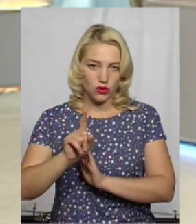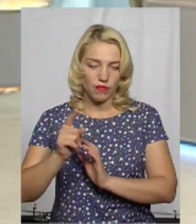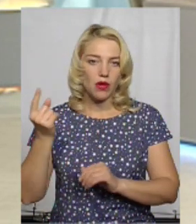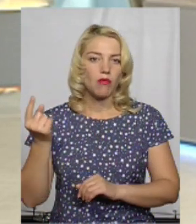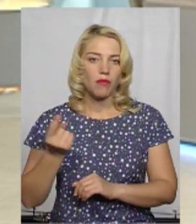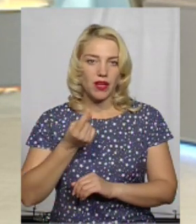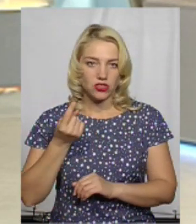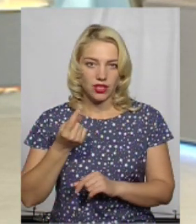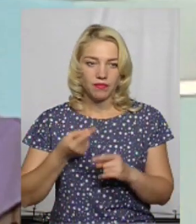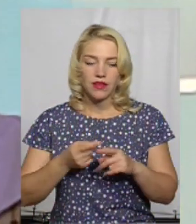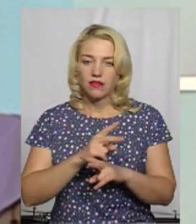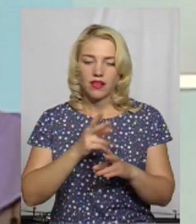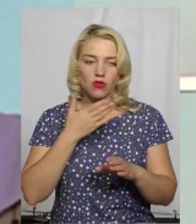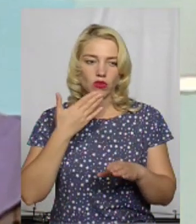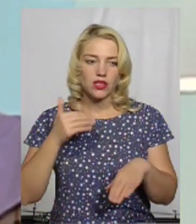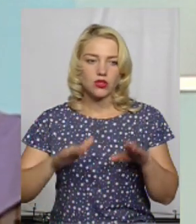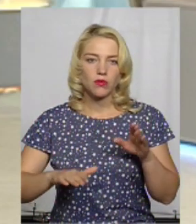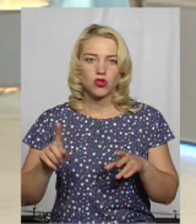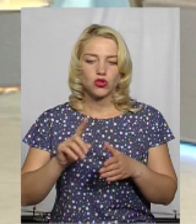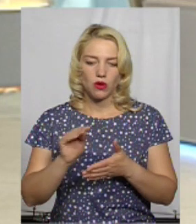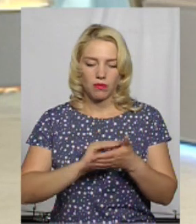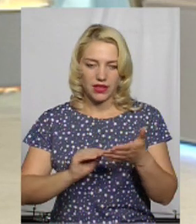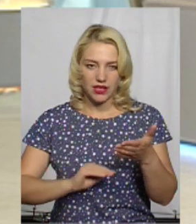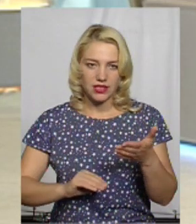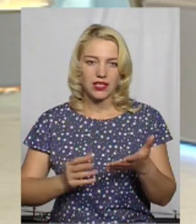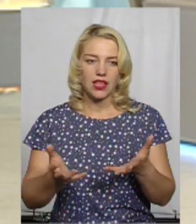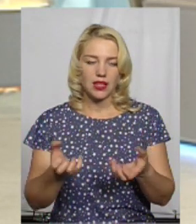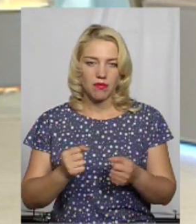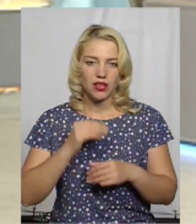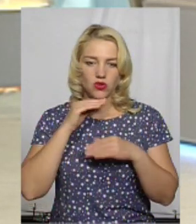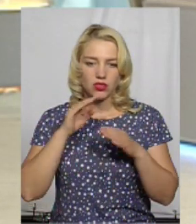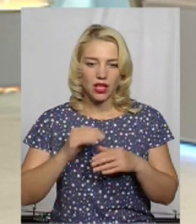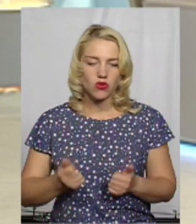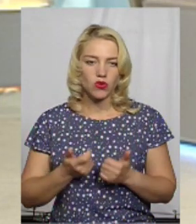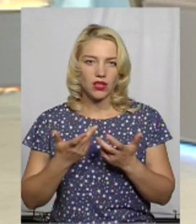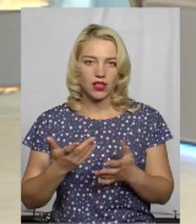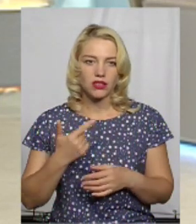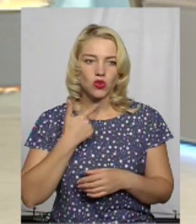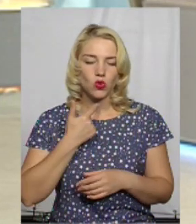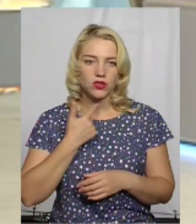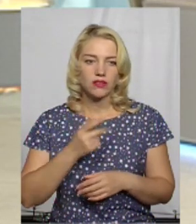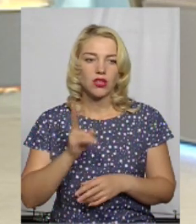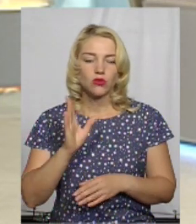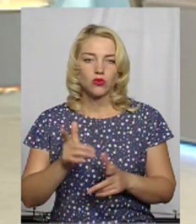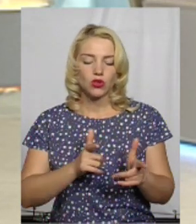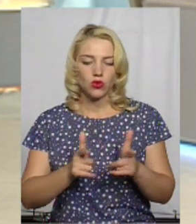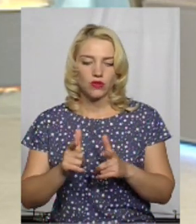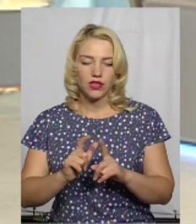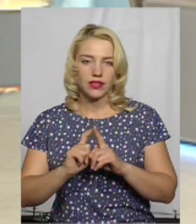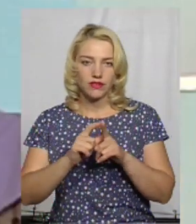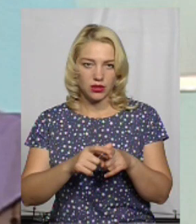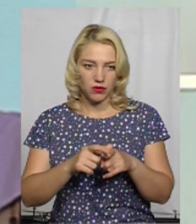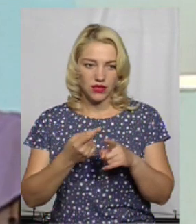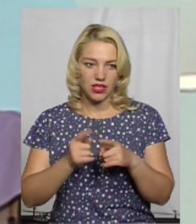По-перше, ніхто вже не сумнівається, що петиція набере достатню кількість голосів. І хто буде готувати відповідь,